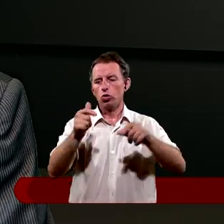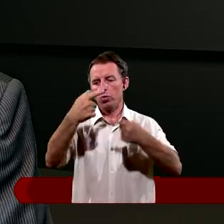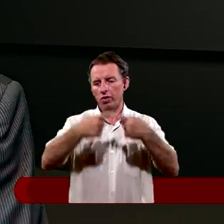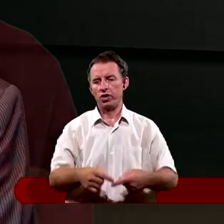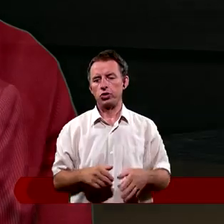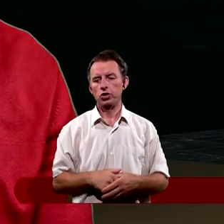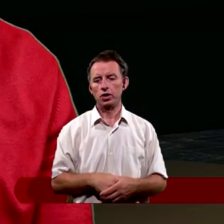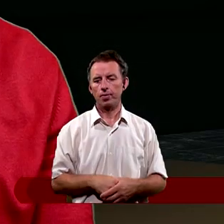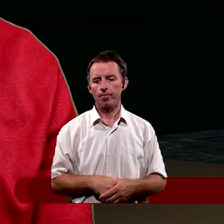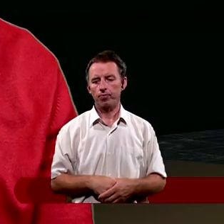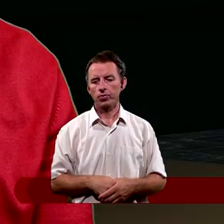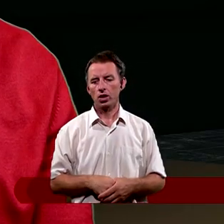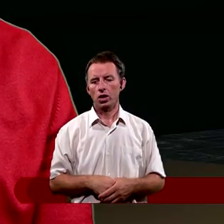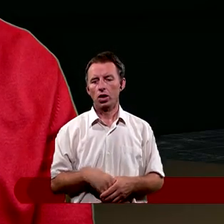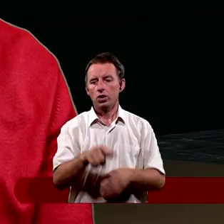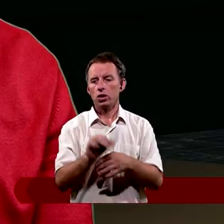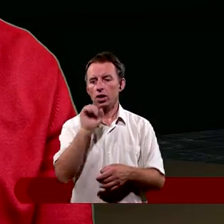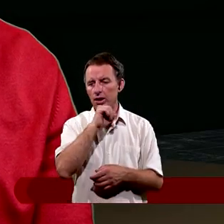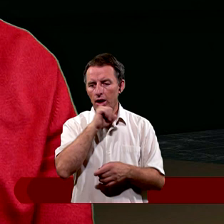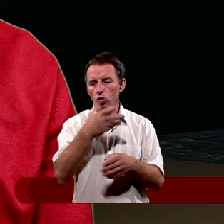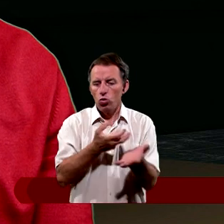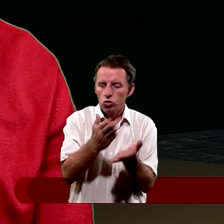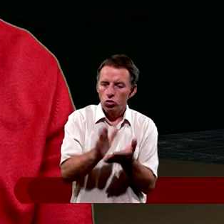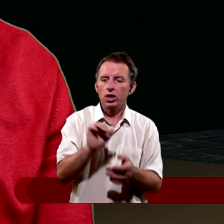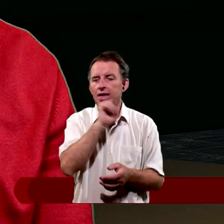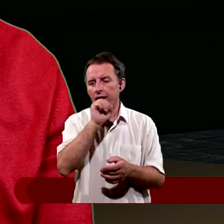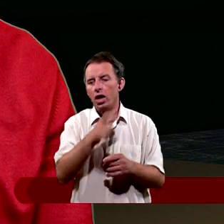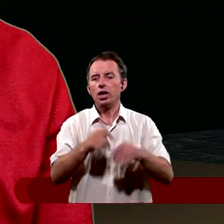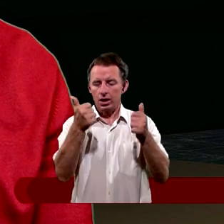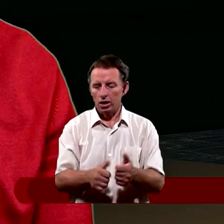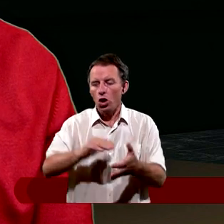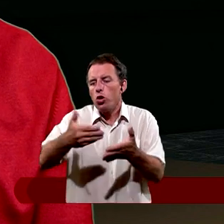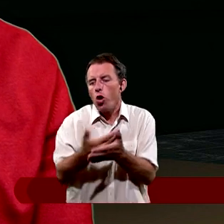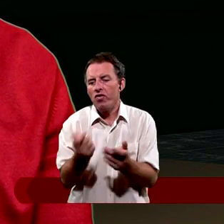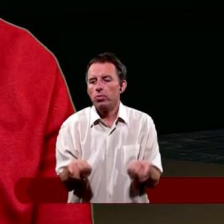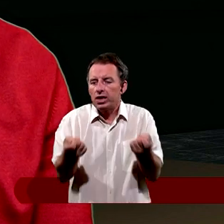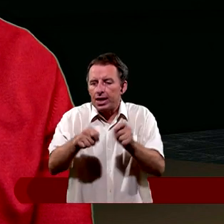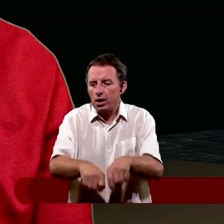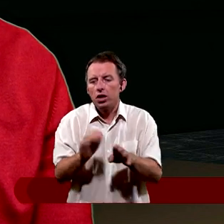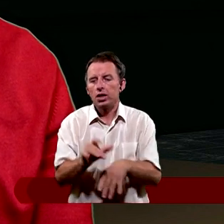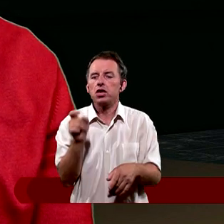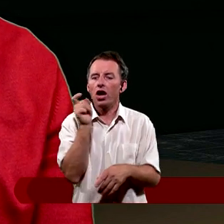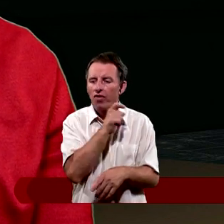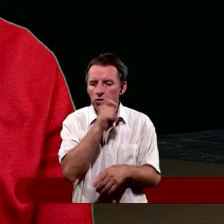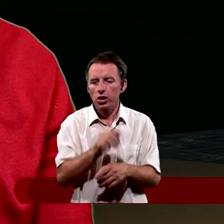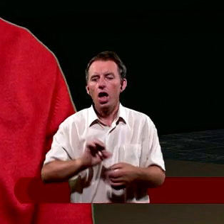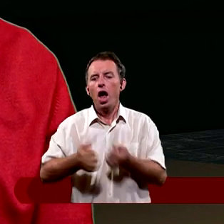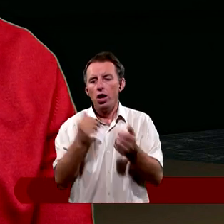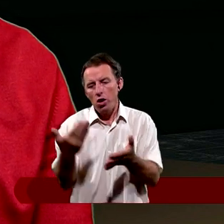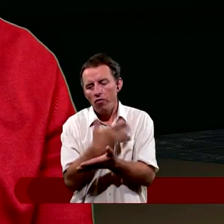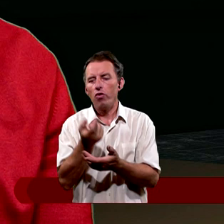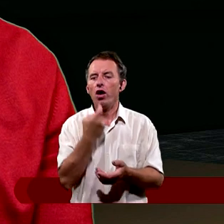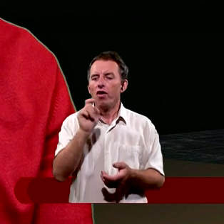5:7. Usuńcie stary kwas, abyście się stali nowym zaczynem, ponieważ jesteście przaśni, albowiem na